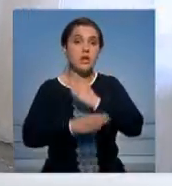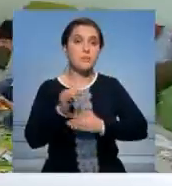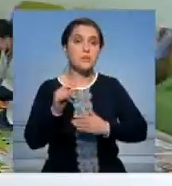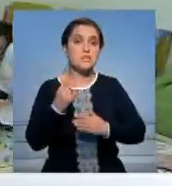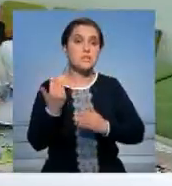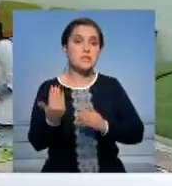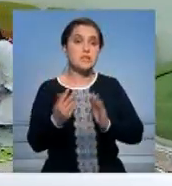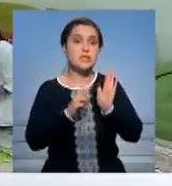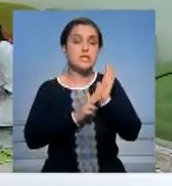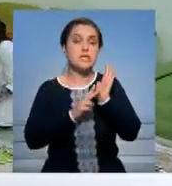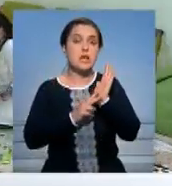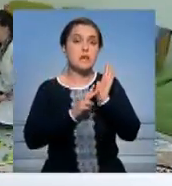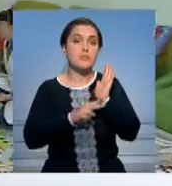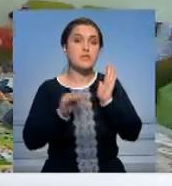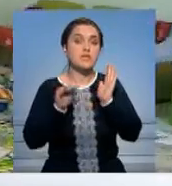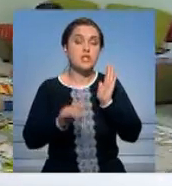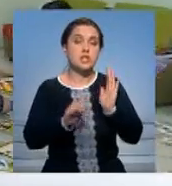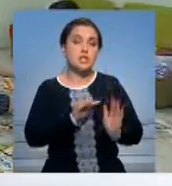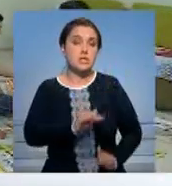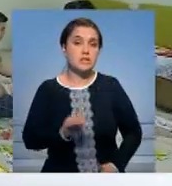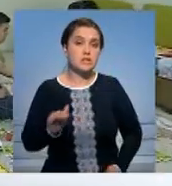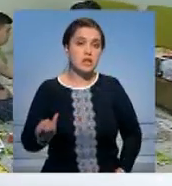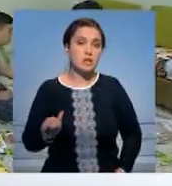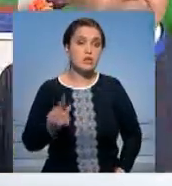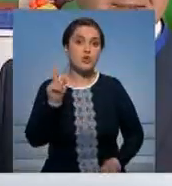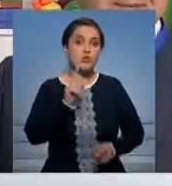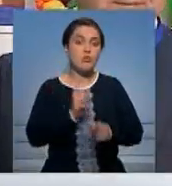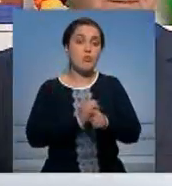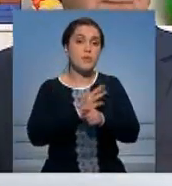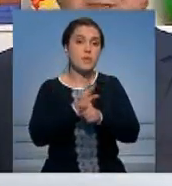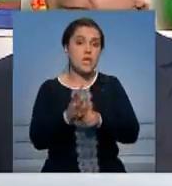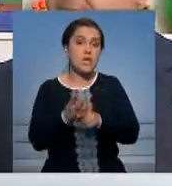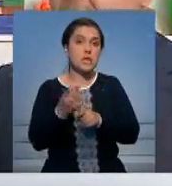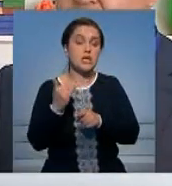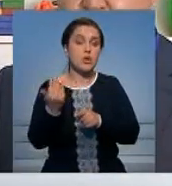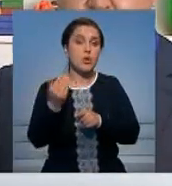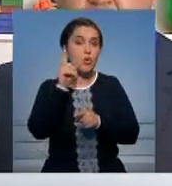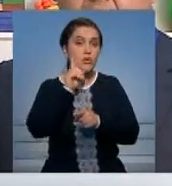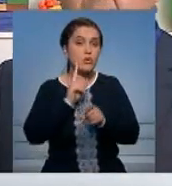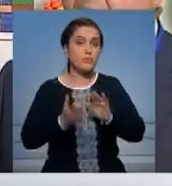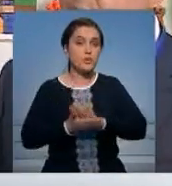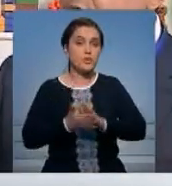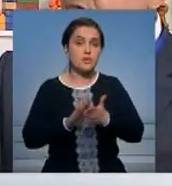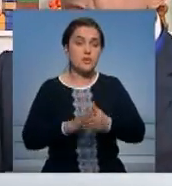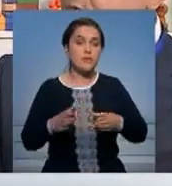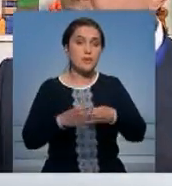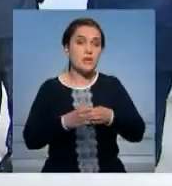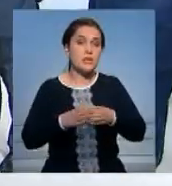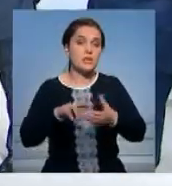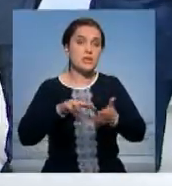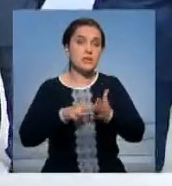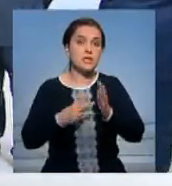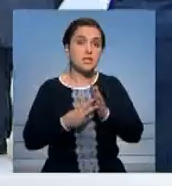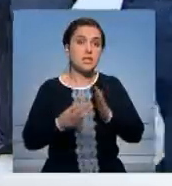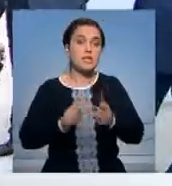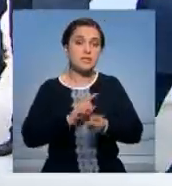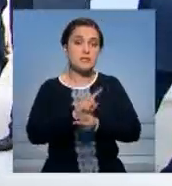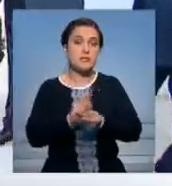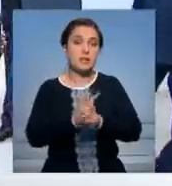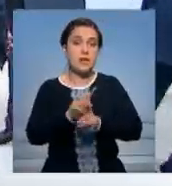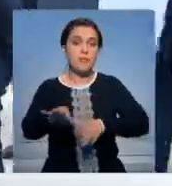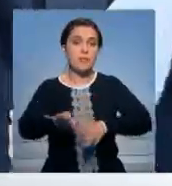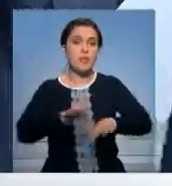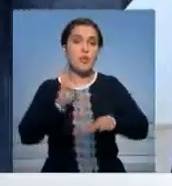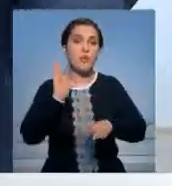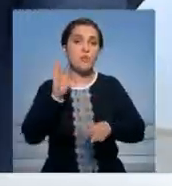особыми потребностями. Из них около 70 тысяч несовершеннолетние. Чтобы создать для них максимум условий, в партии планируют несколько изменить